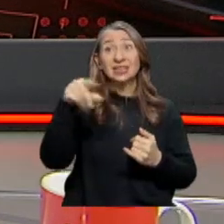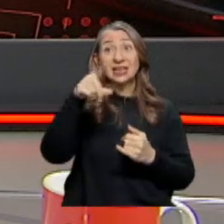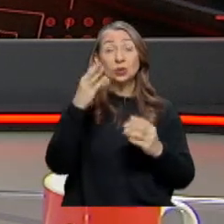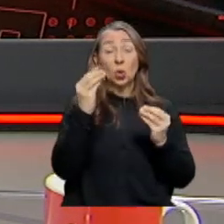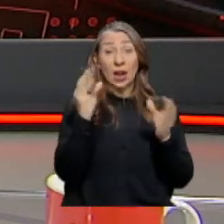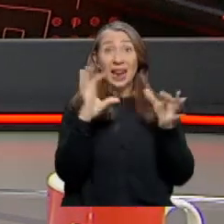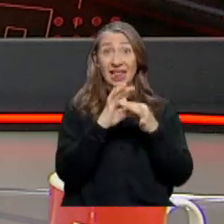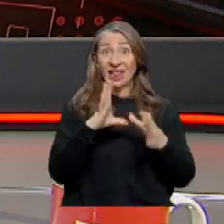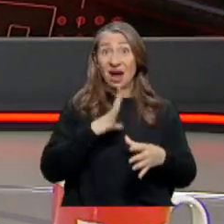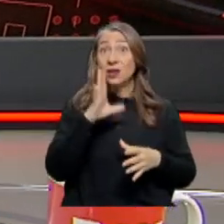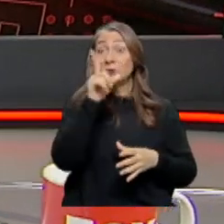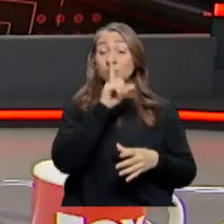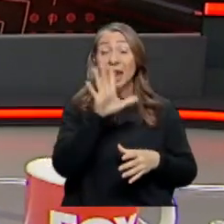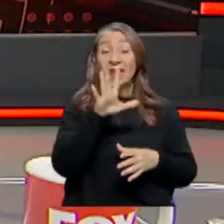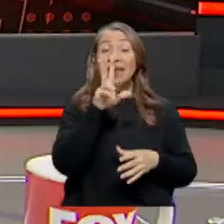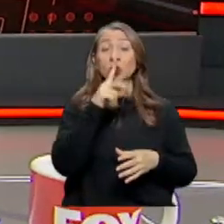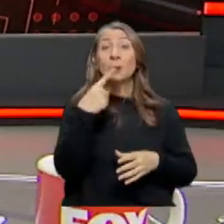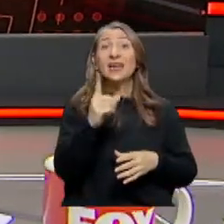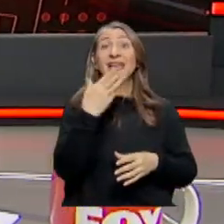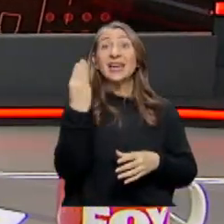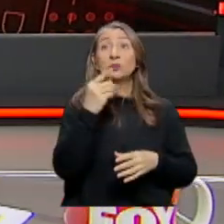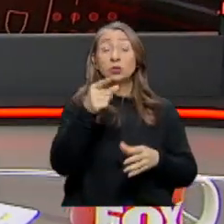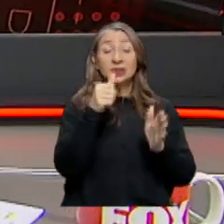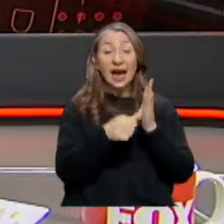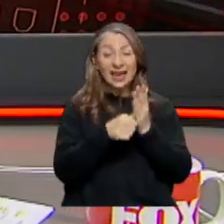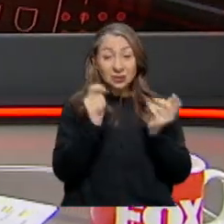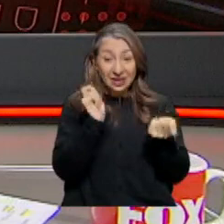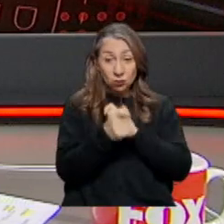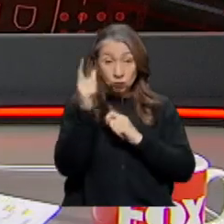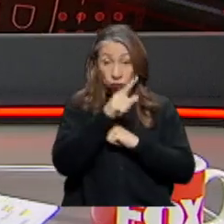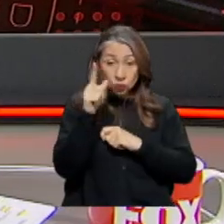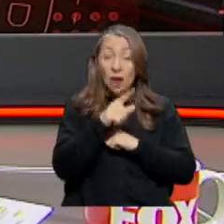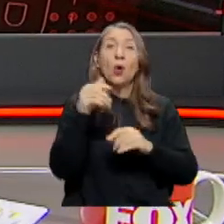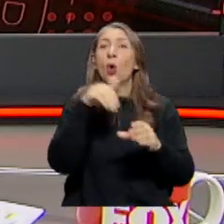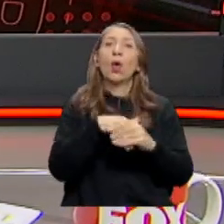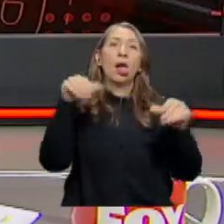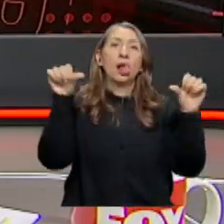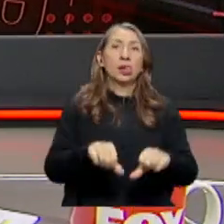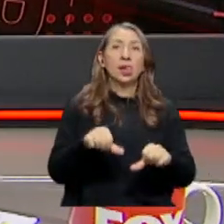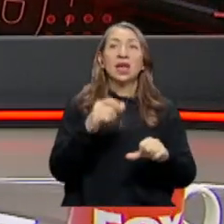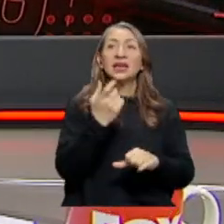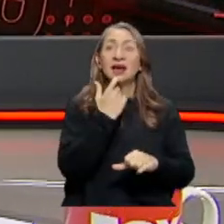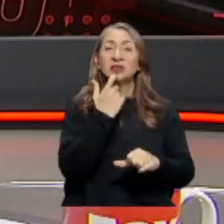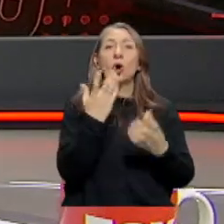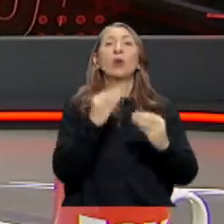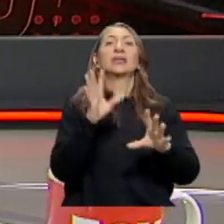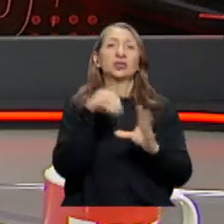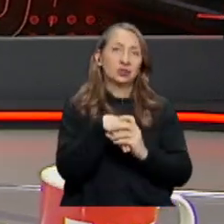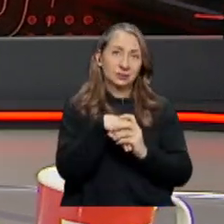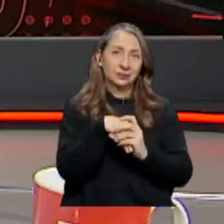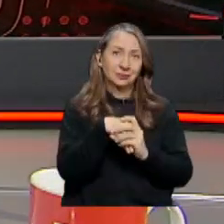çok ilgilendiriyor çünkü 150-200 bin genç sırf bu tarih değişikliği yüzünden oy kullanamıyor, yaş tutmadığı